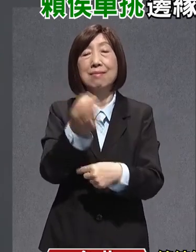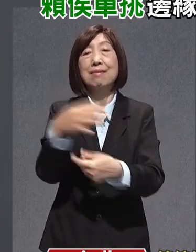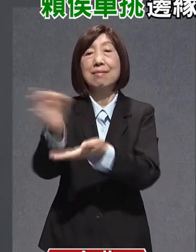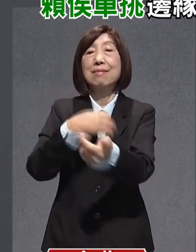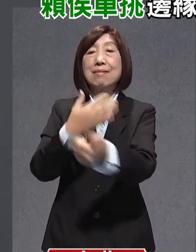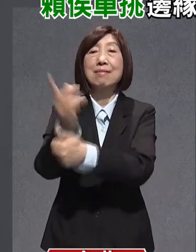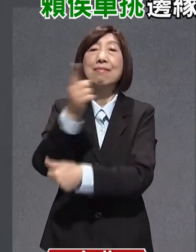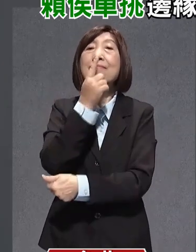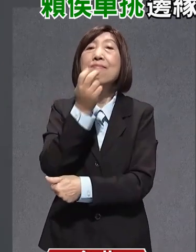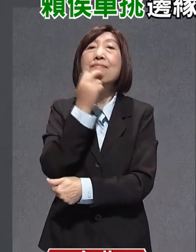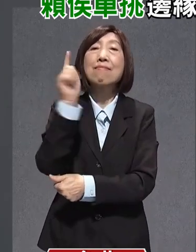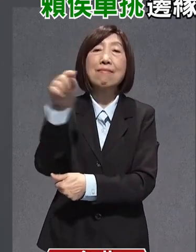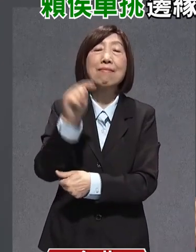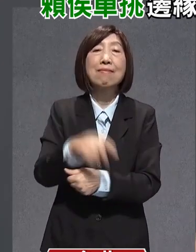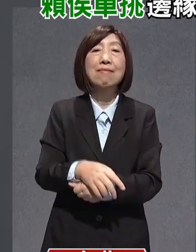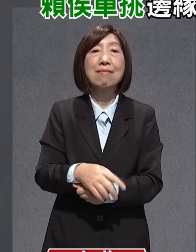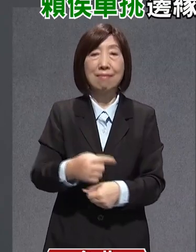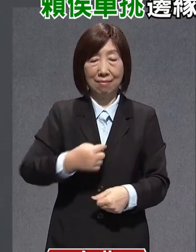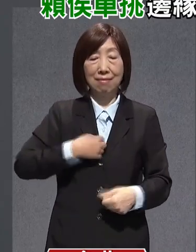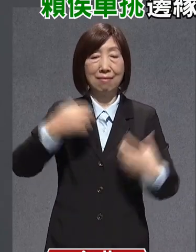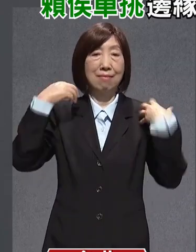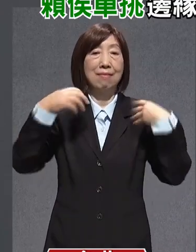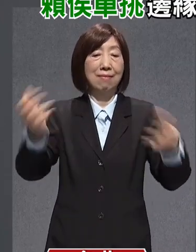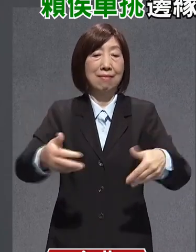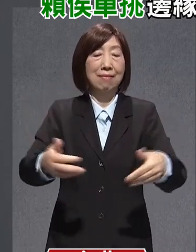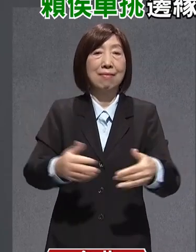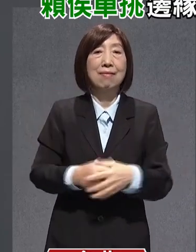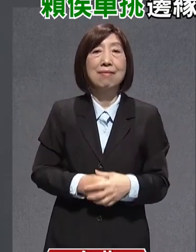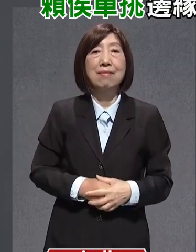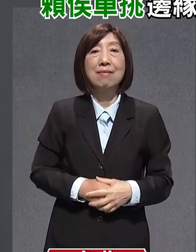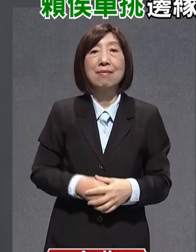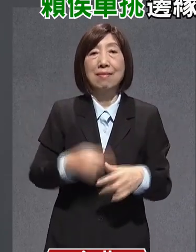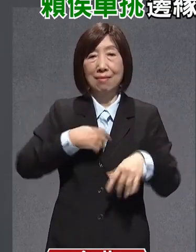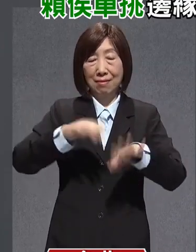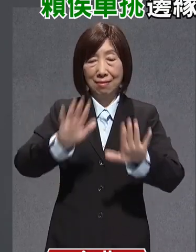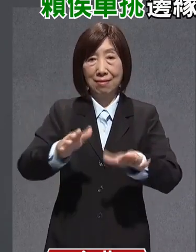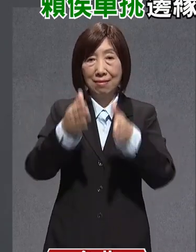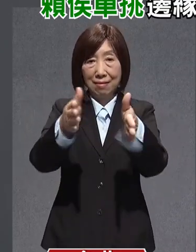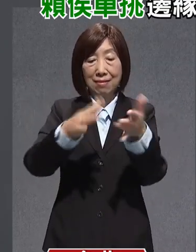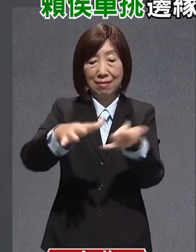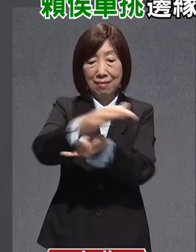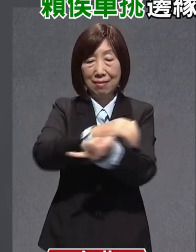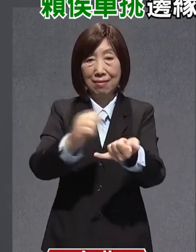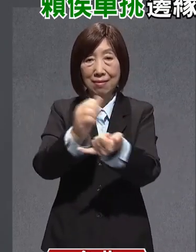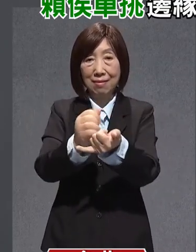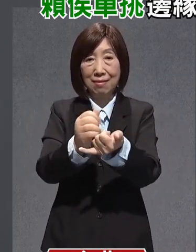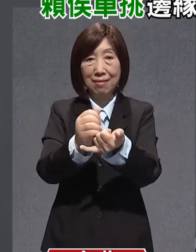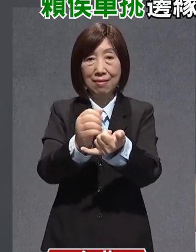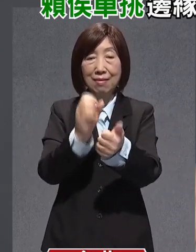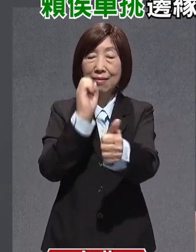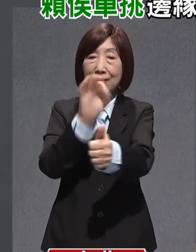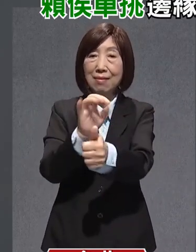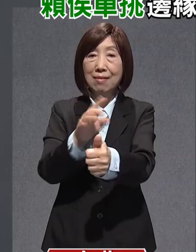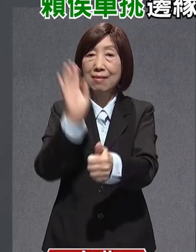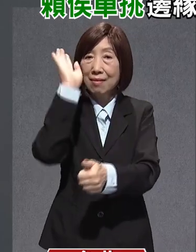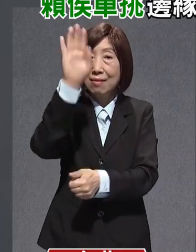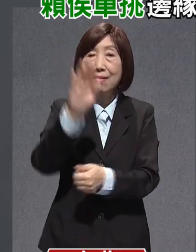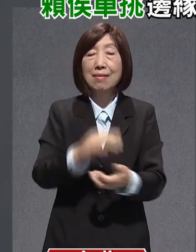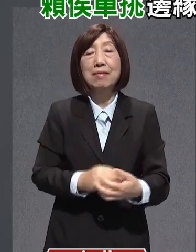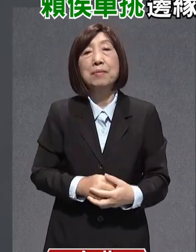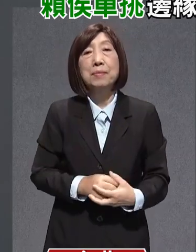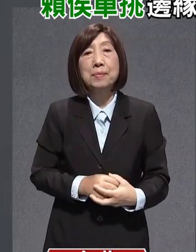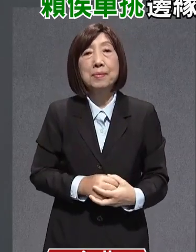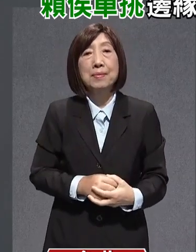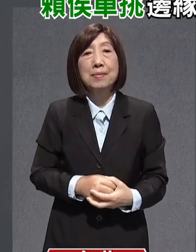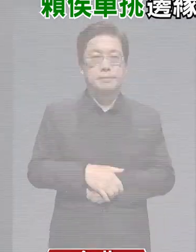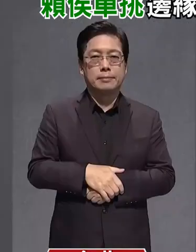央。 强调绿色执政了8年，社宅数不会跳票。赖上任加码再盖300,000，但侯友宜说：“赖市长，社宅我盖